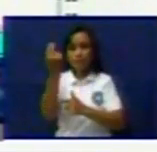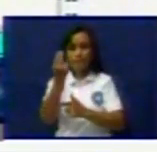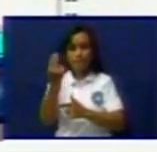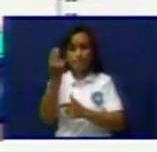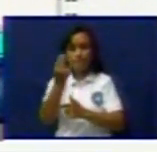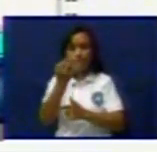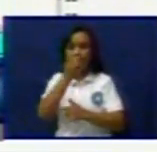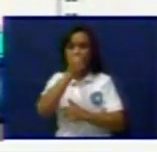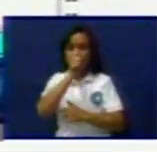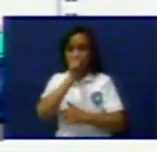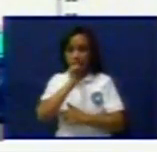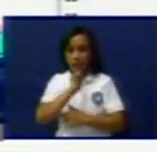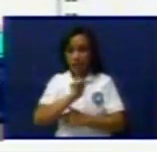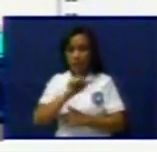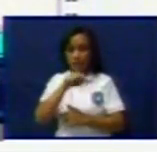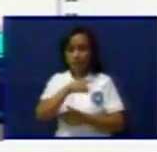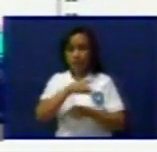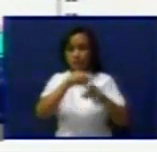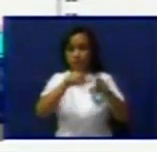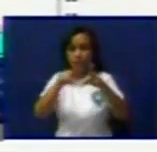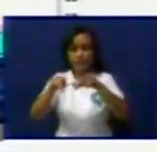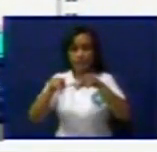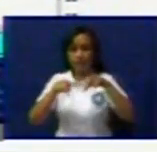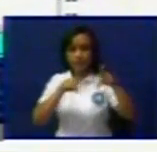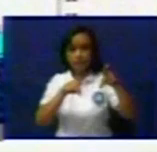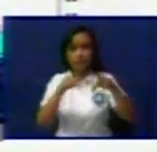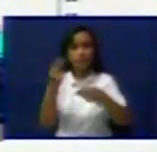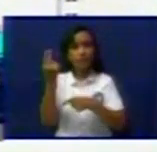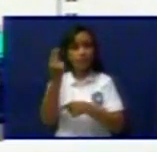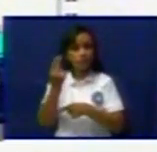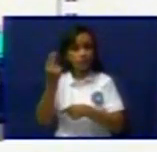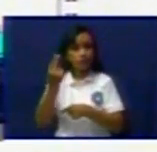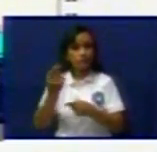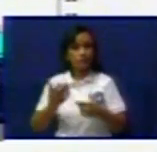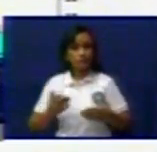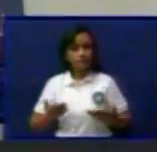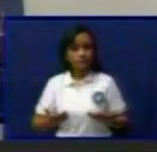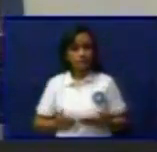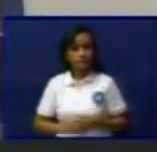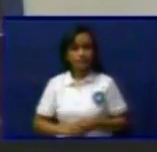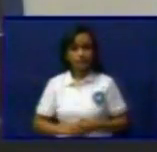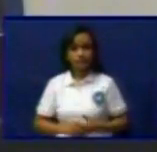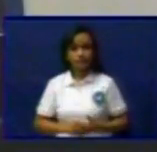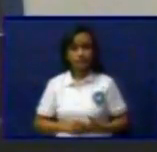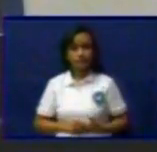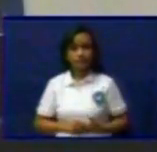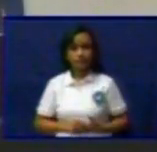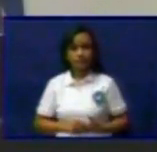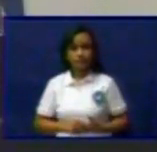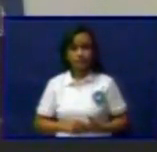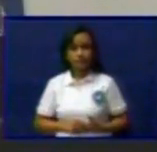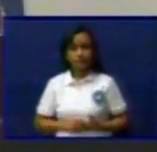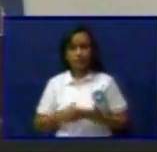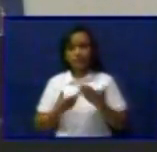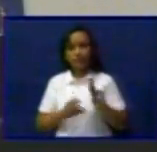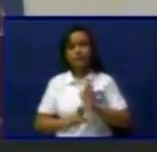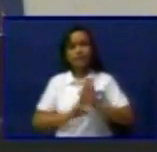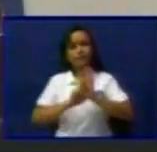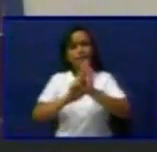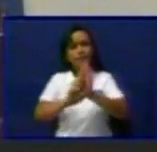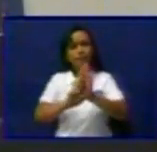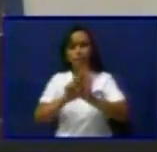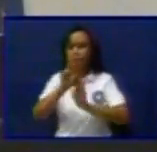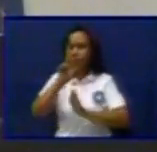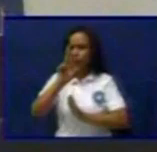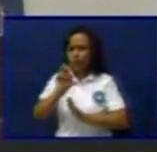uso de agua por los habitantes en la cuenca. 我们的回答是否。 Y nuestra